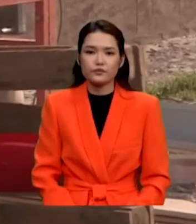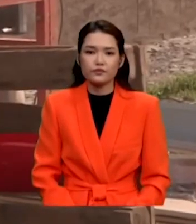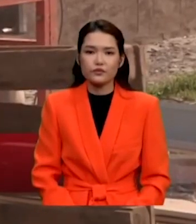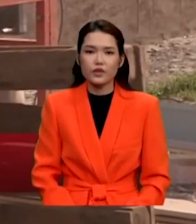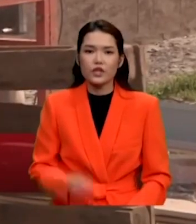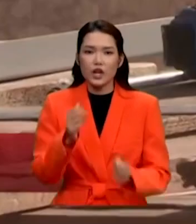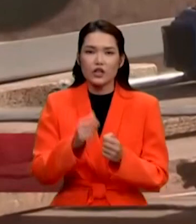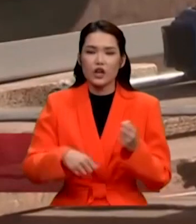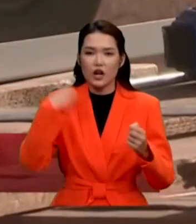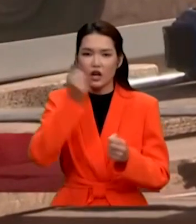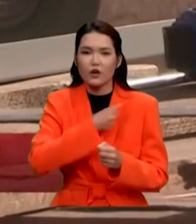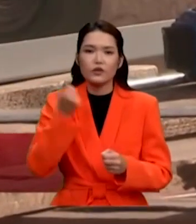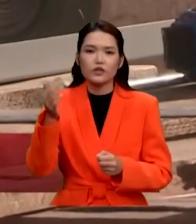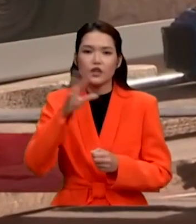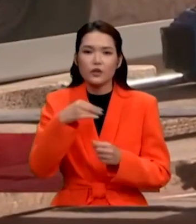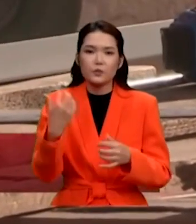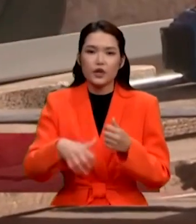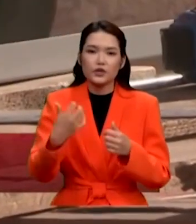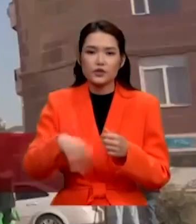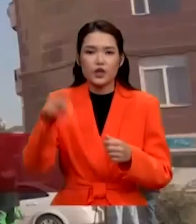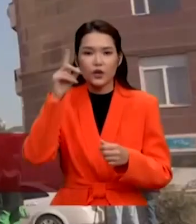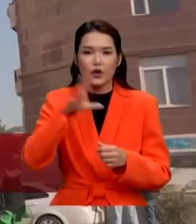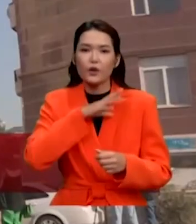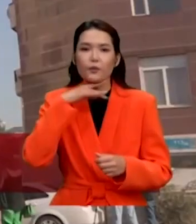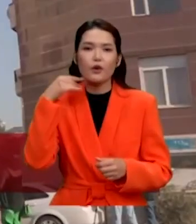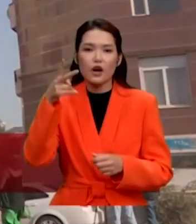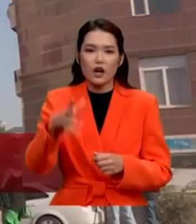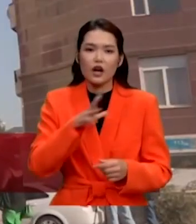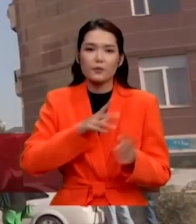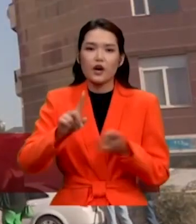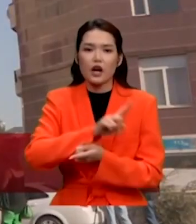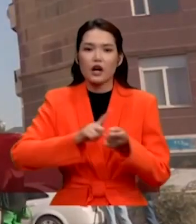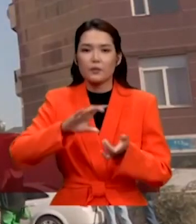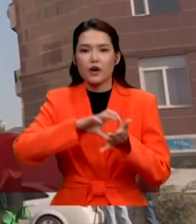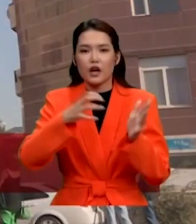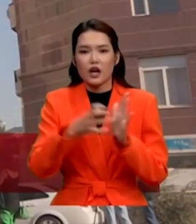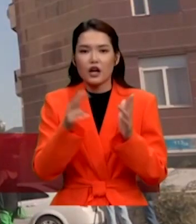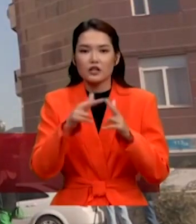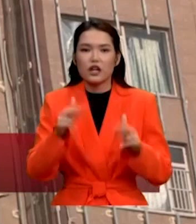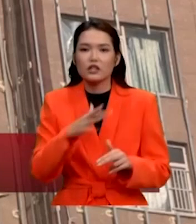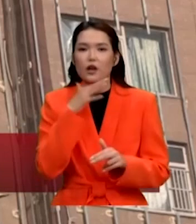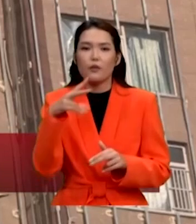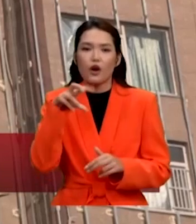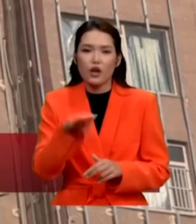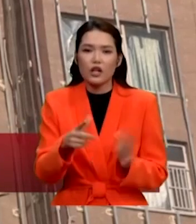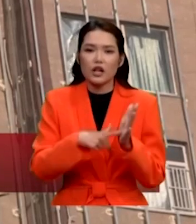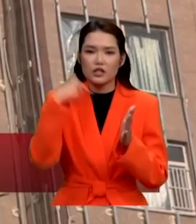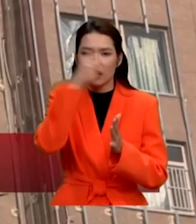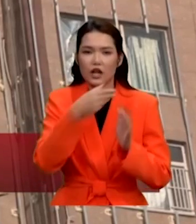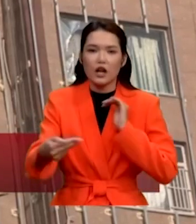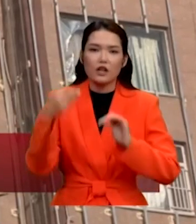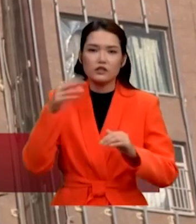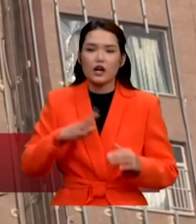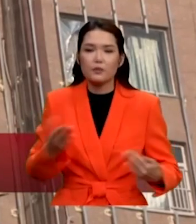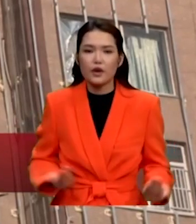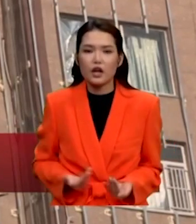Ежедневный строительный шум радует слух, говорят жильцы этой многоэтажки. Обновление фасада здесь ждали несколько лет. 7 лет назад люди купили это жилье